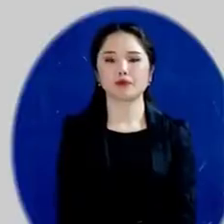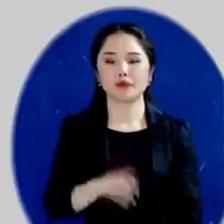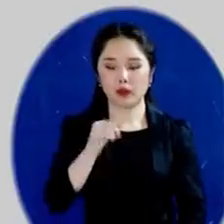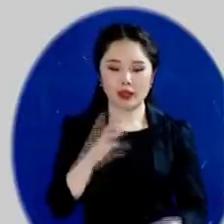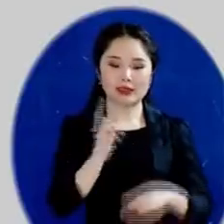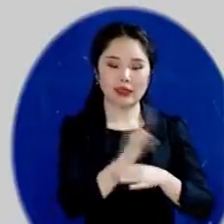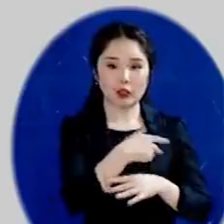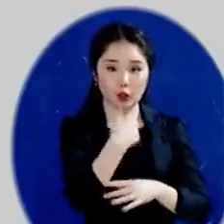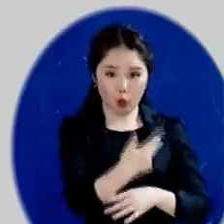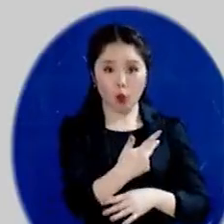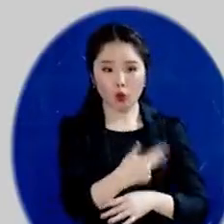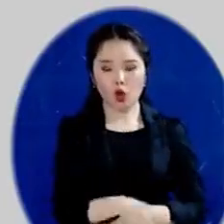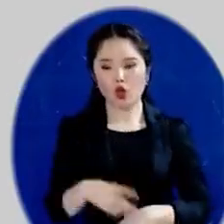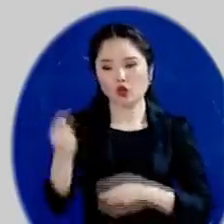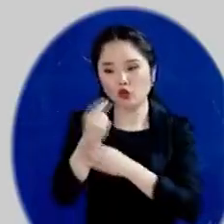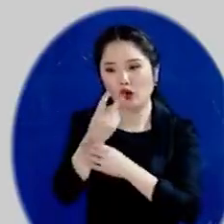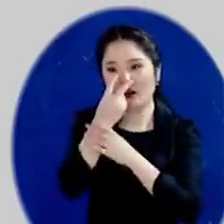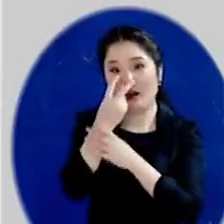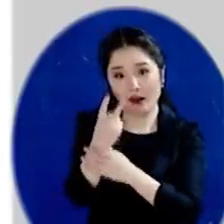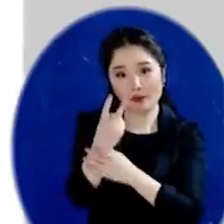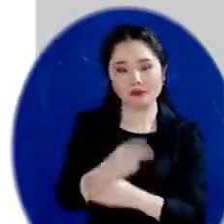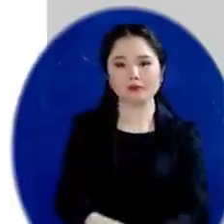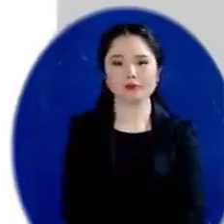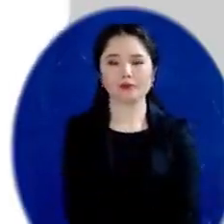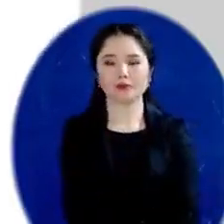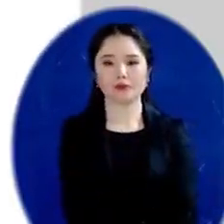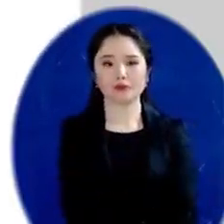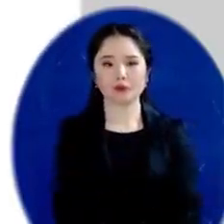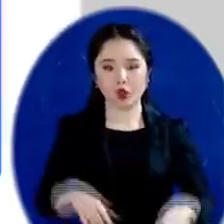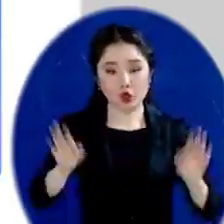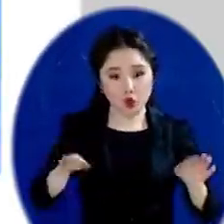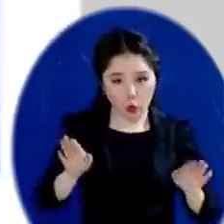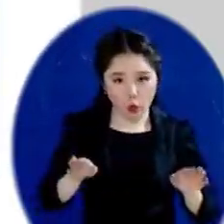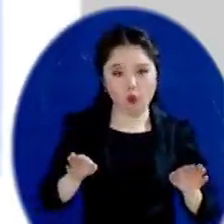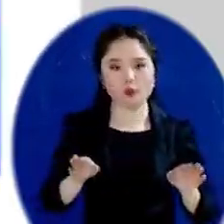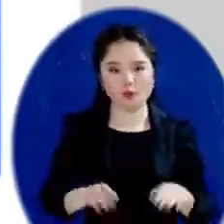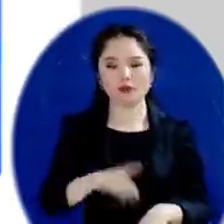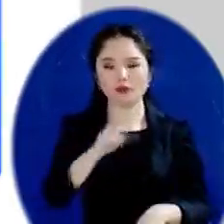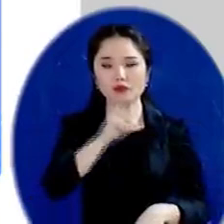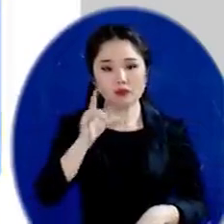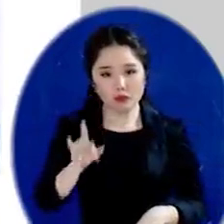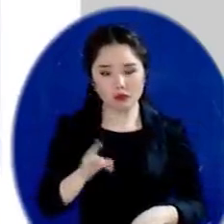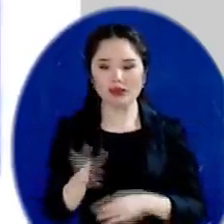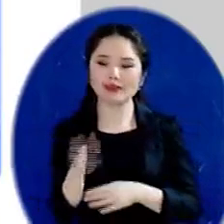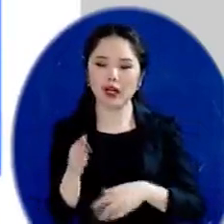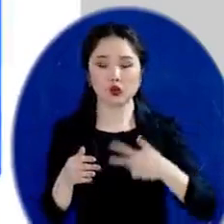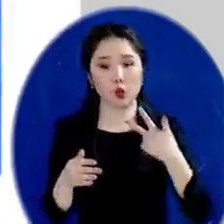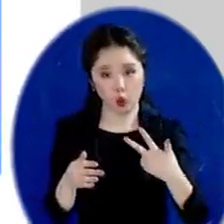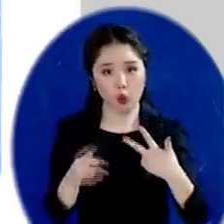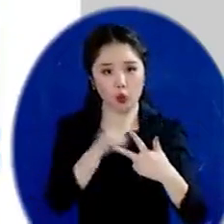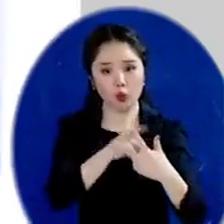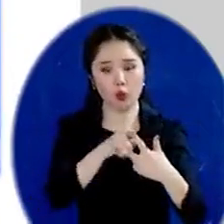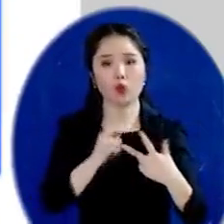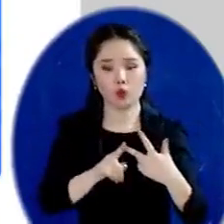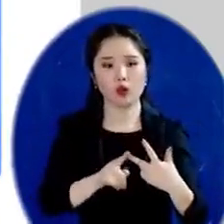Мөн дасгал 3-ийн зургийг ажиглаж харцгаая. Усны шувууд, зэр, загас